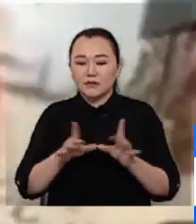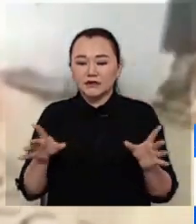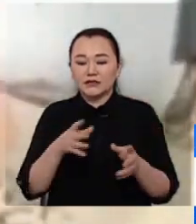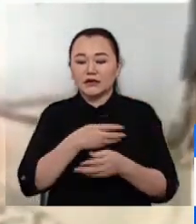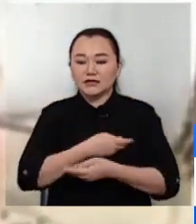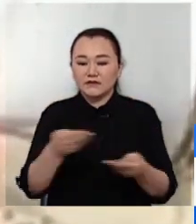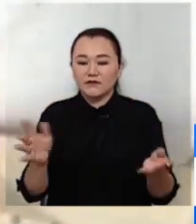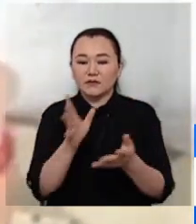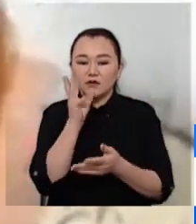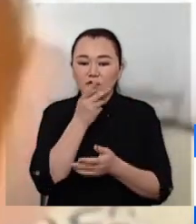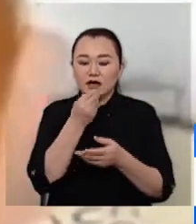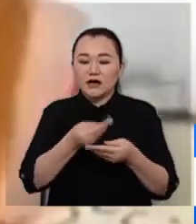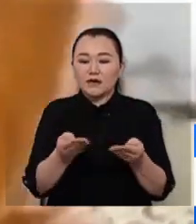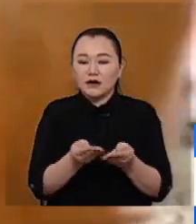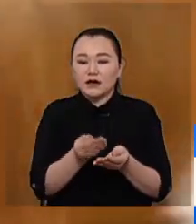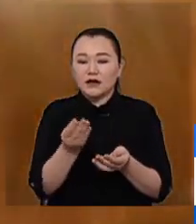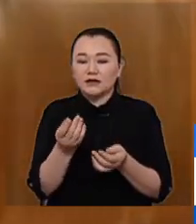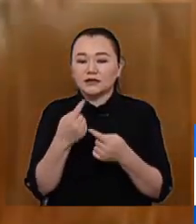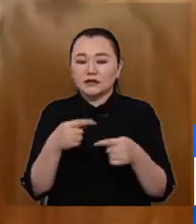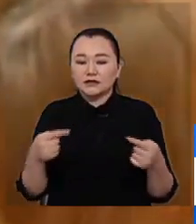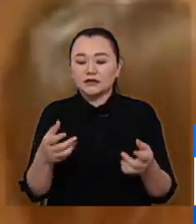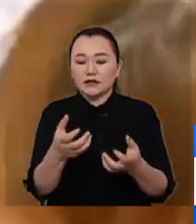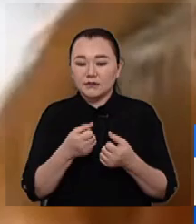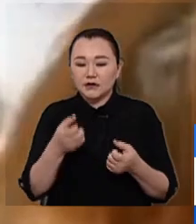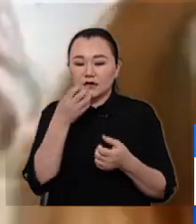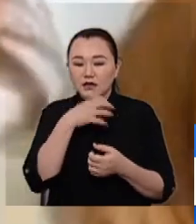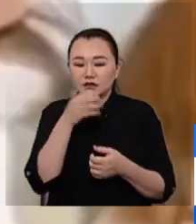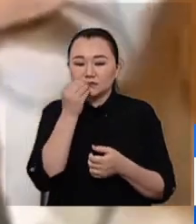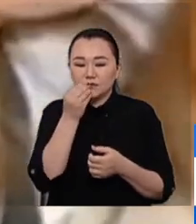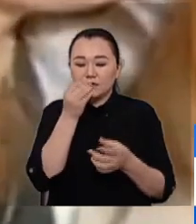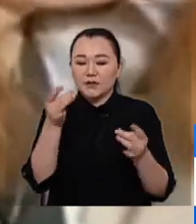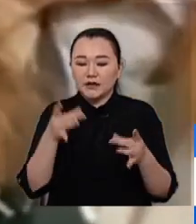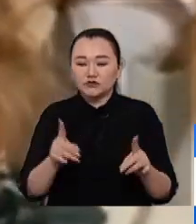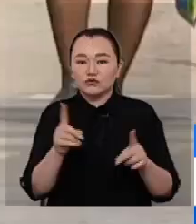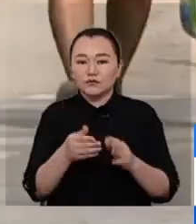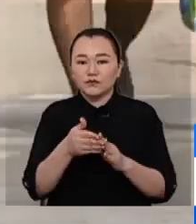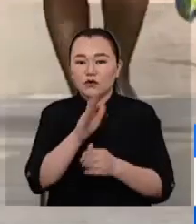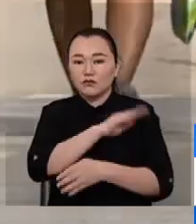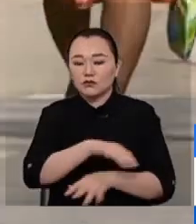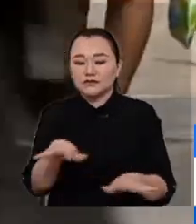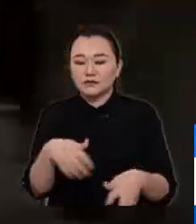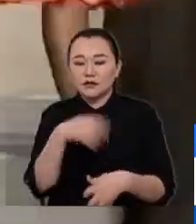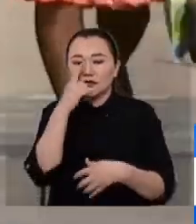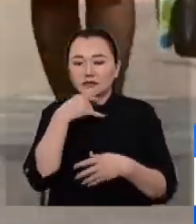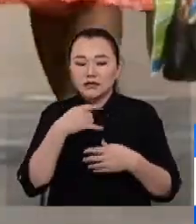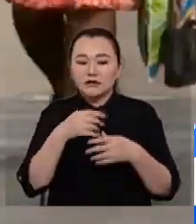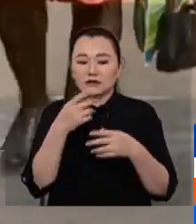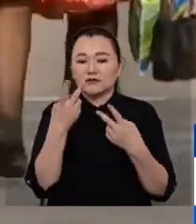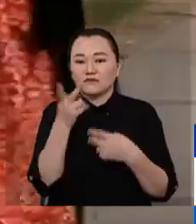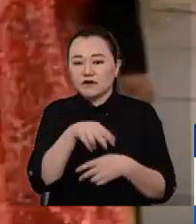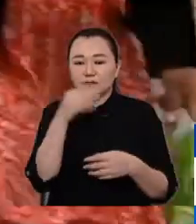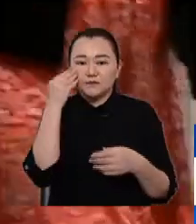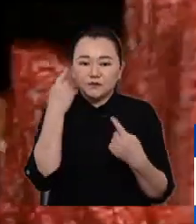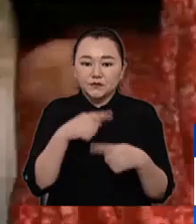раздавали плов в одноразовой посуде. Но некоторые набирали горячее блюдо в пакеты, чтобы унести домой. Казахстанцы разделились во мнении,